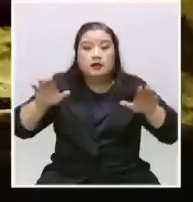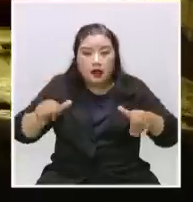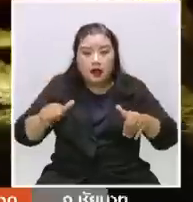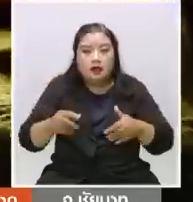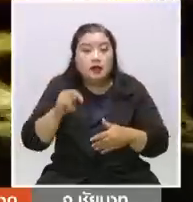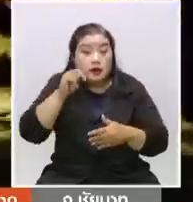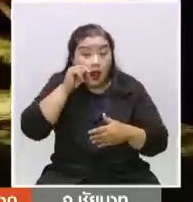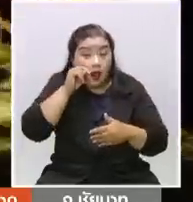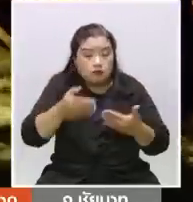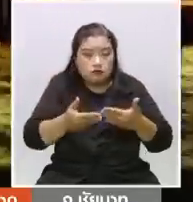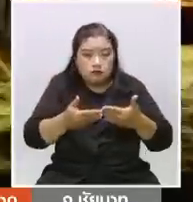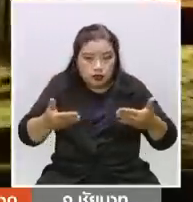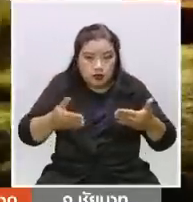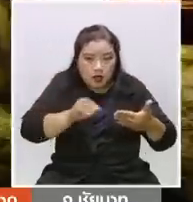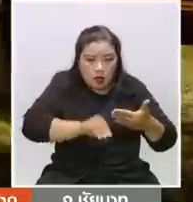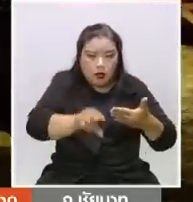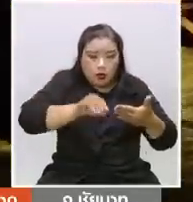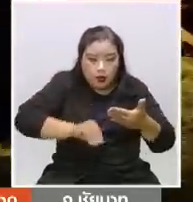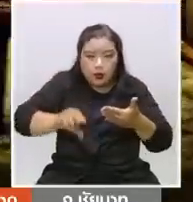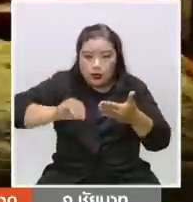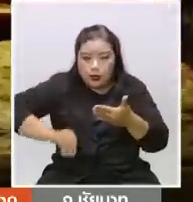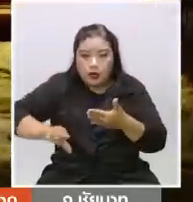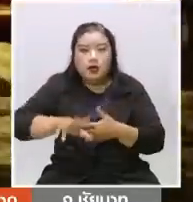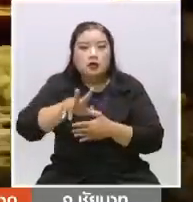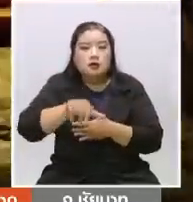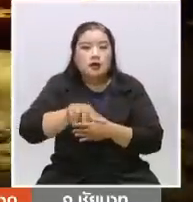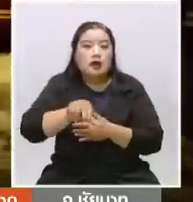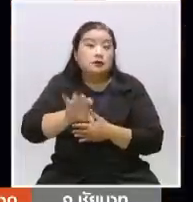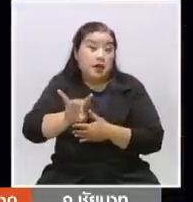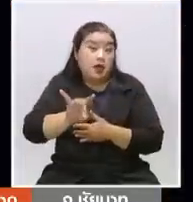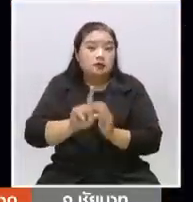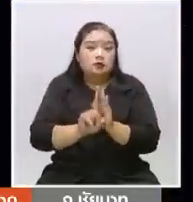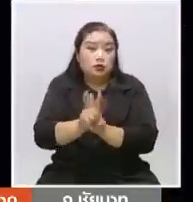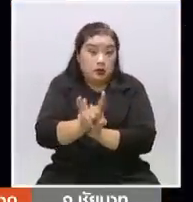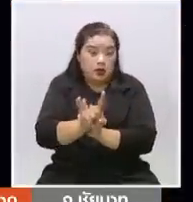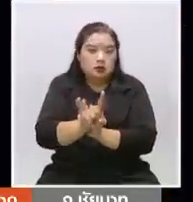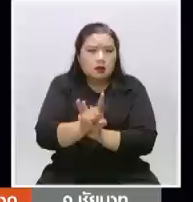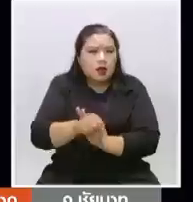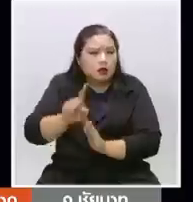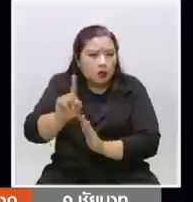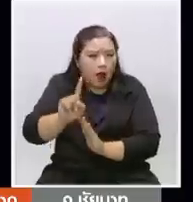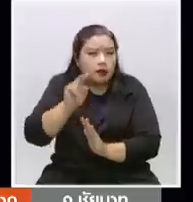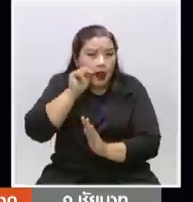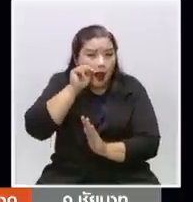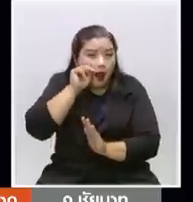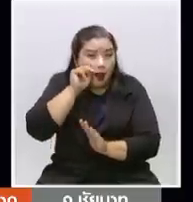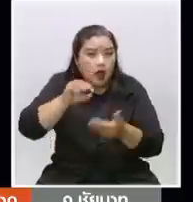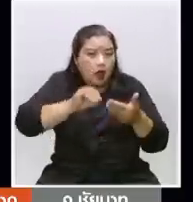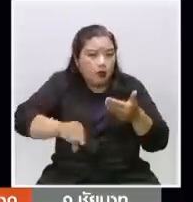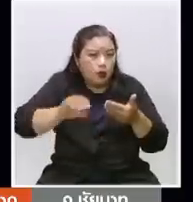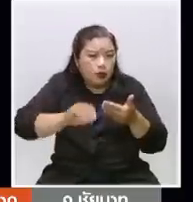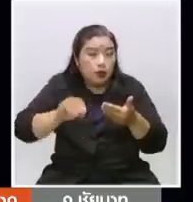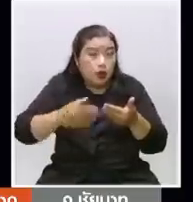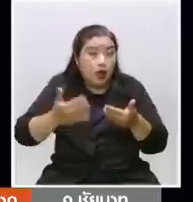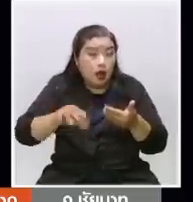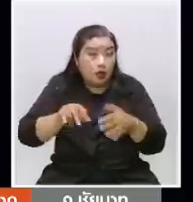รับเพิ่มอัตราการระบายน้ำขึ้นไปอยู่ที่ 3,058 ลูกบาศก์เมตรต่อวินาทีเนื่องจากปริมาณน้ำเหนือที่ไหลลงสู่เขื่อนเจ้าพ